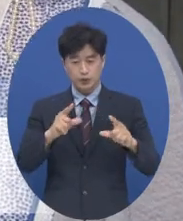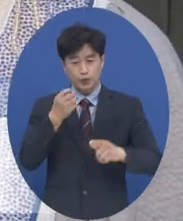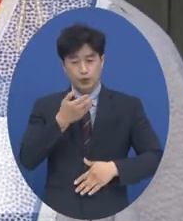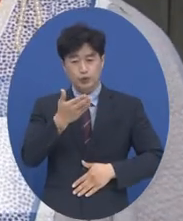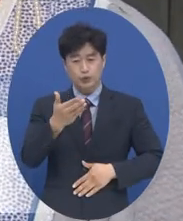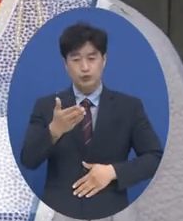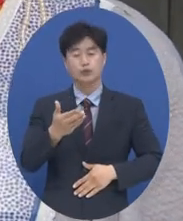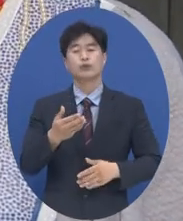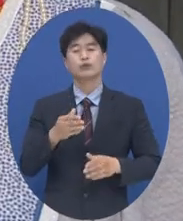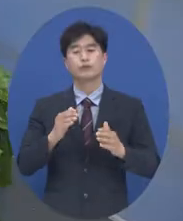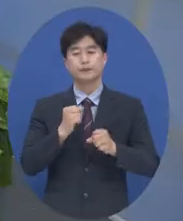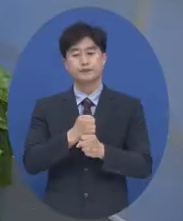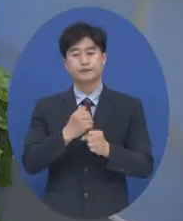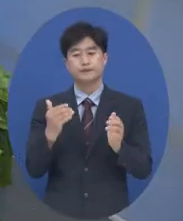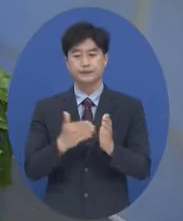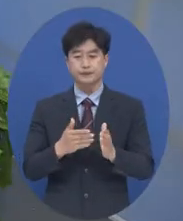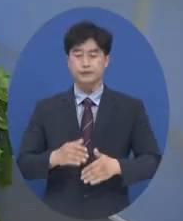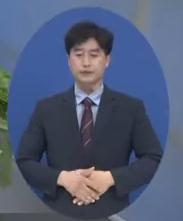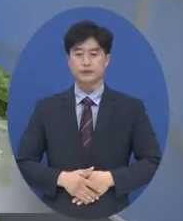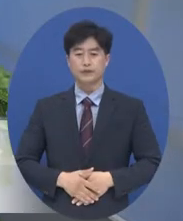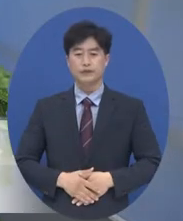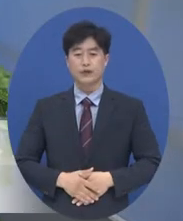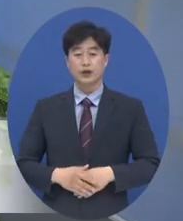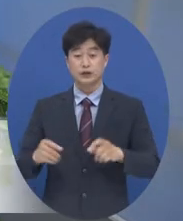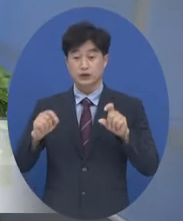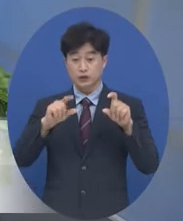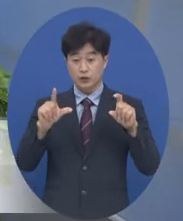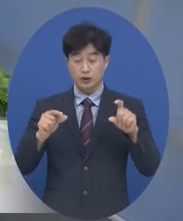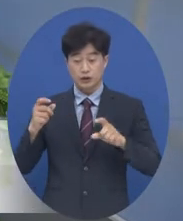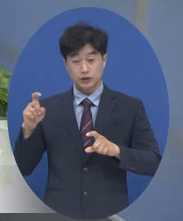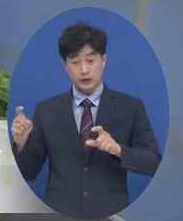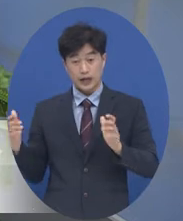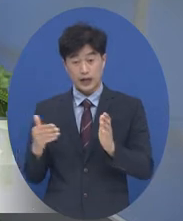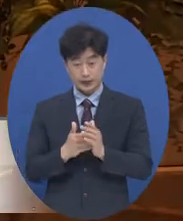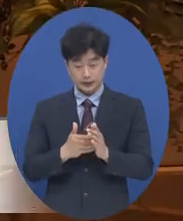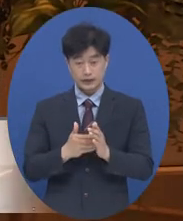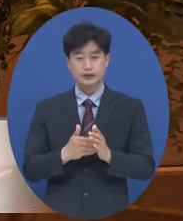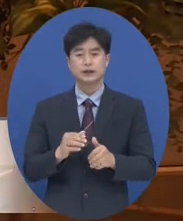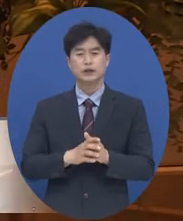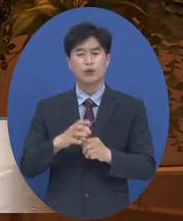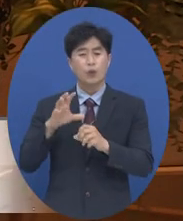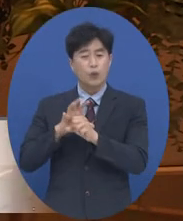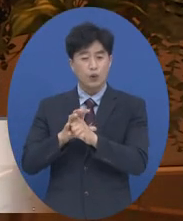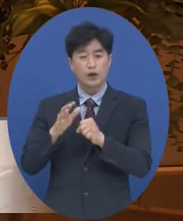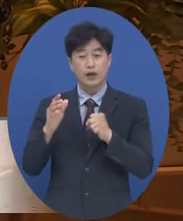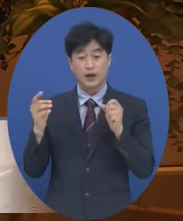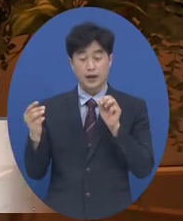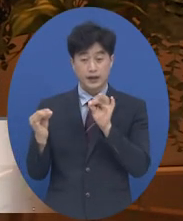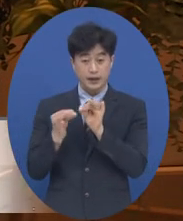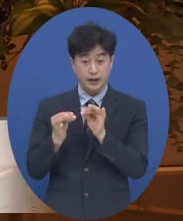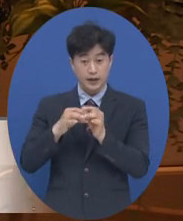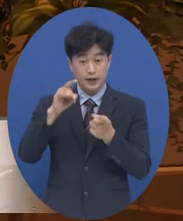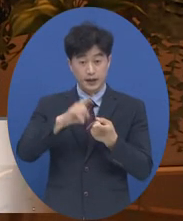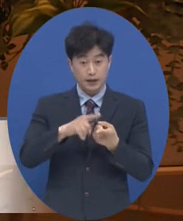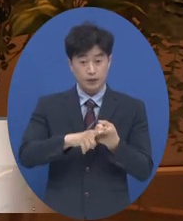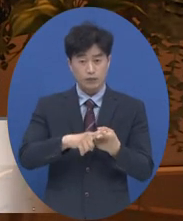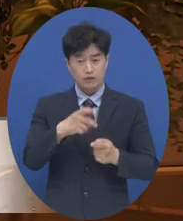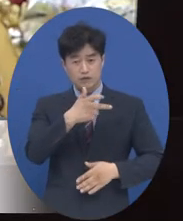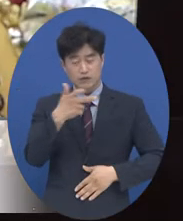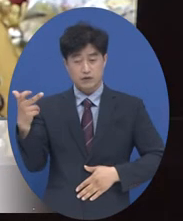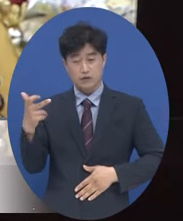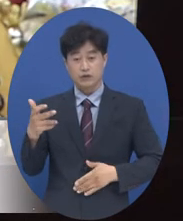있는 작품들로 구성하였습니다. 오는 10월 10일까지 열리는데 코로나19 시대에 맞춰 이 현장 대형